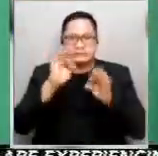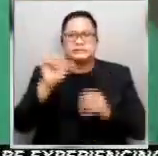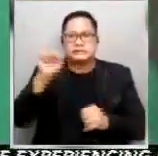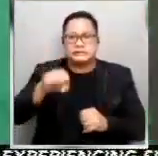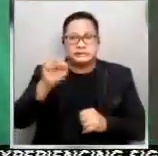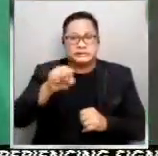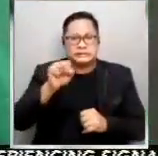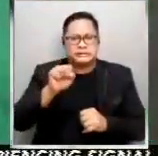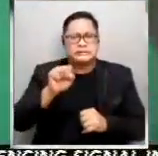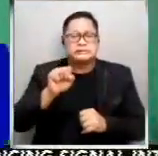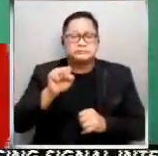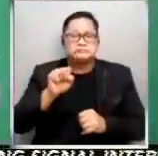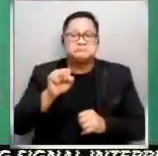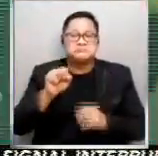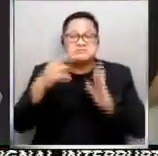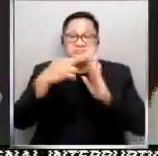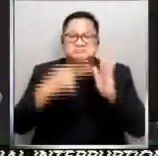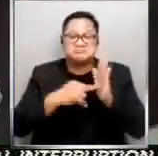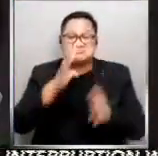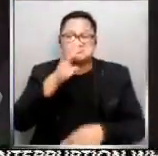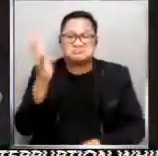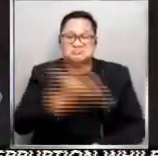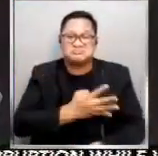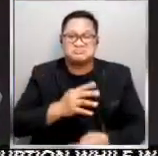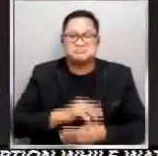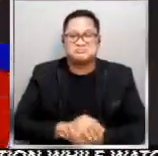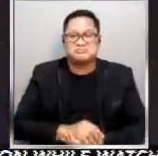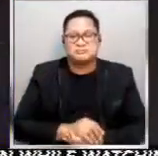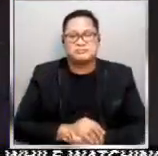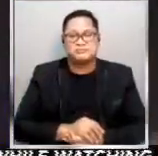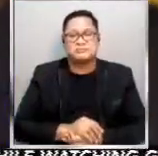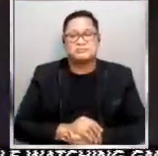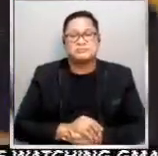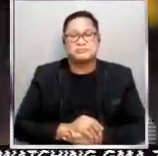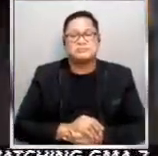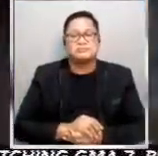Marisol Abdurrahman, Nakatuto, 24 Oras.